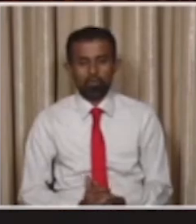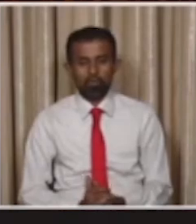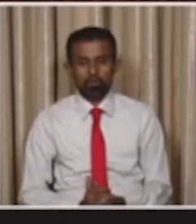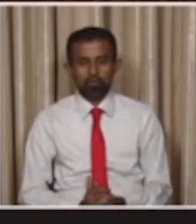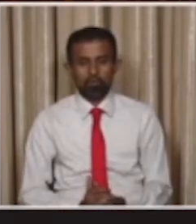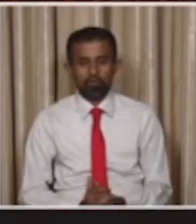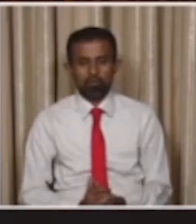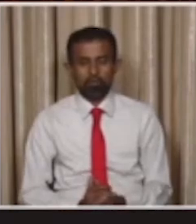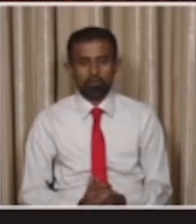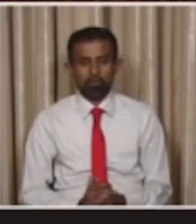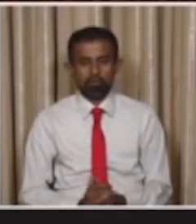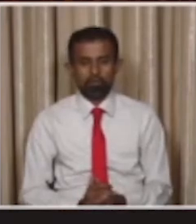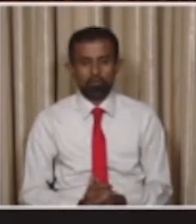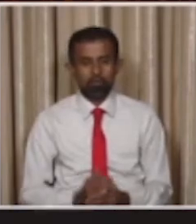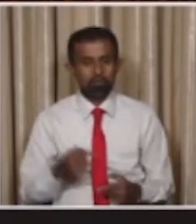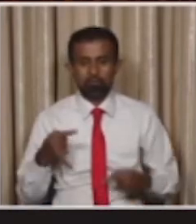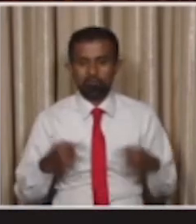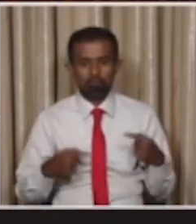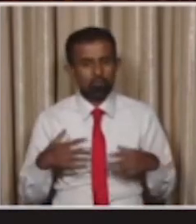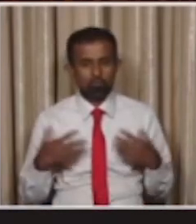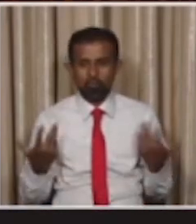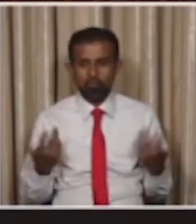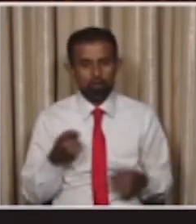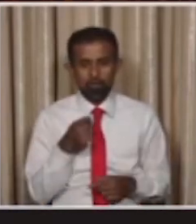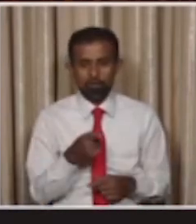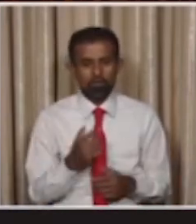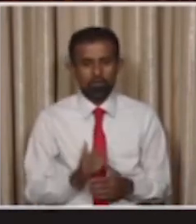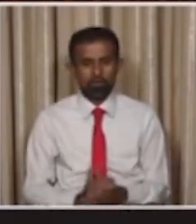ගරු එමතුමා අද මේ විවාදය කරන්නේ නැද්ද කියන්නකෝ.